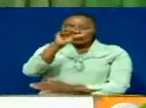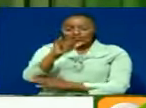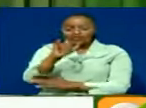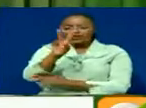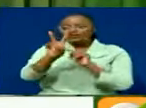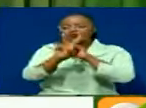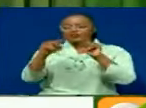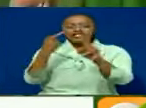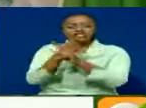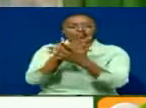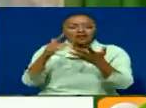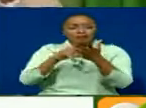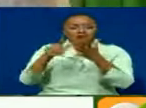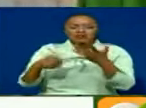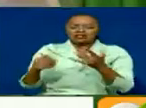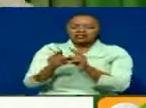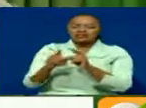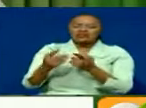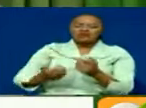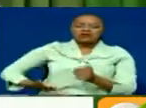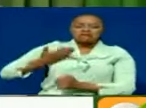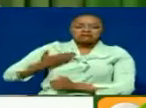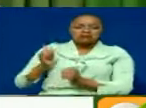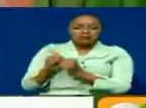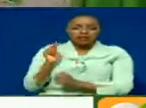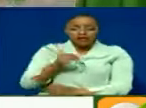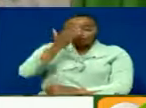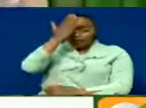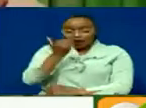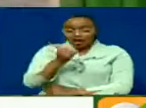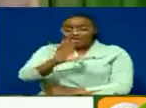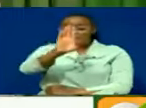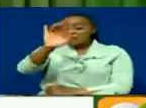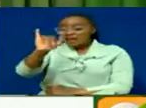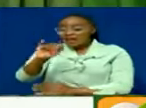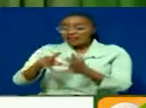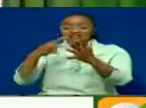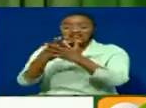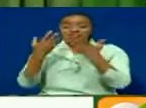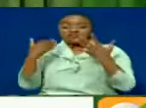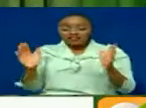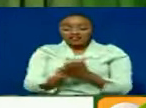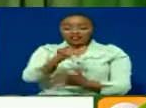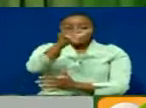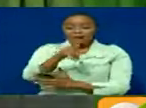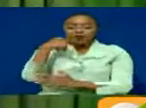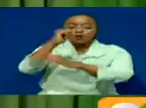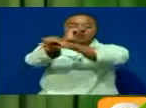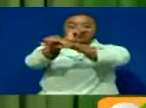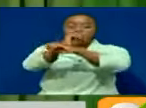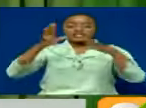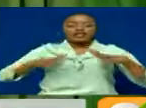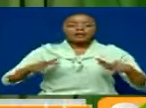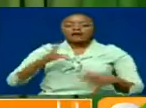viwili tofauti. So msituletee makasiriko kwa sababu ya BBI kuanguka. Mwenye kulinda